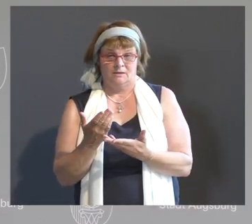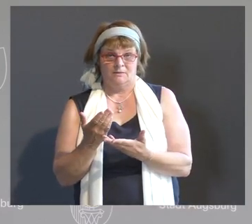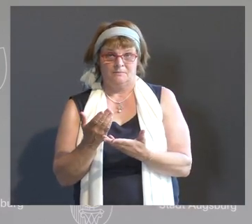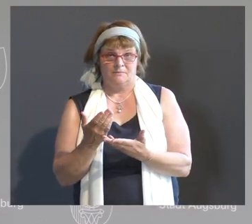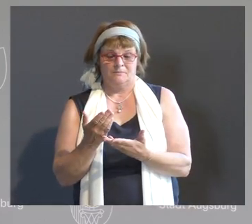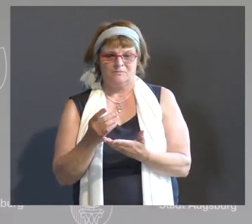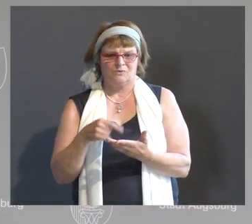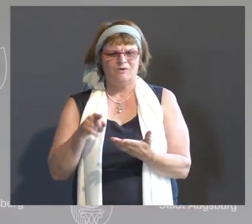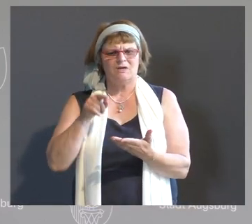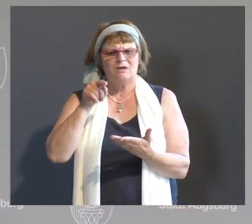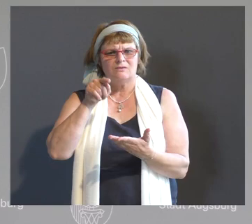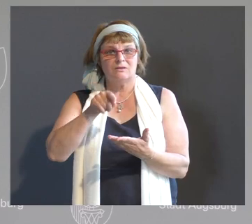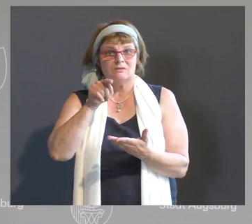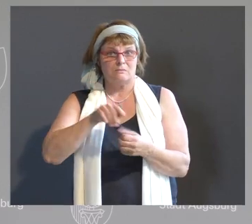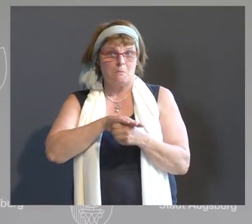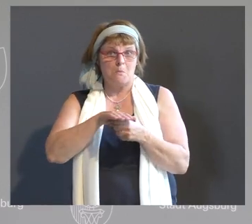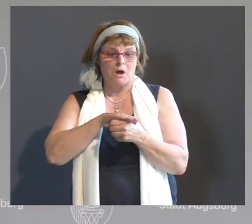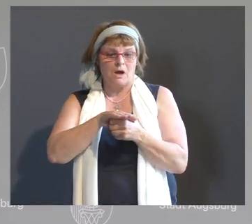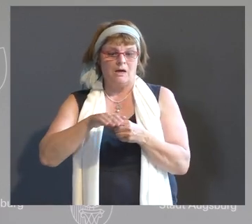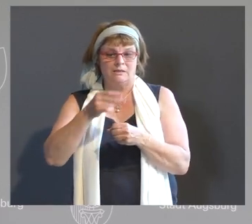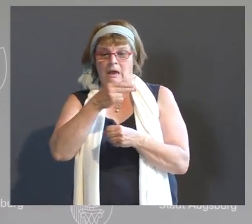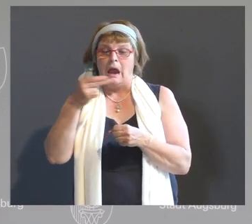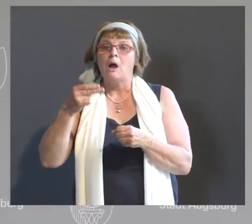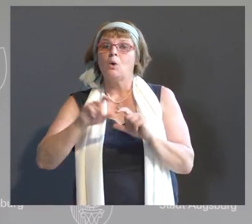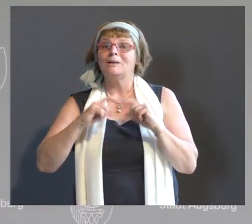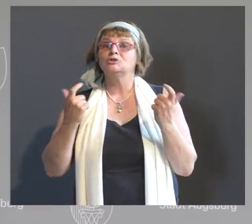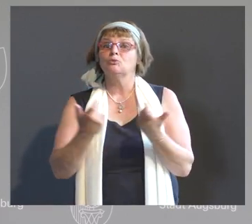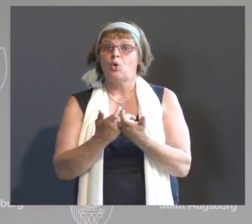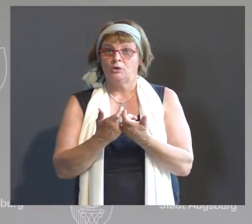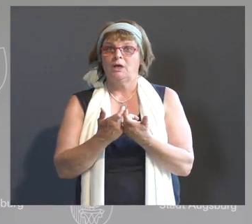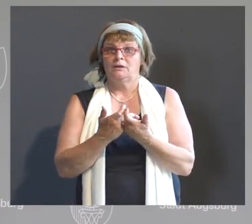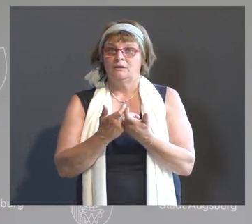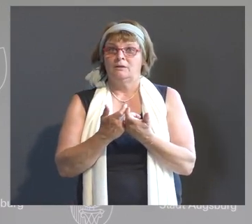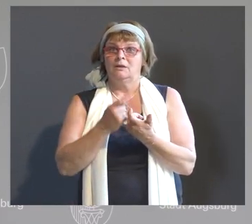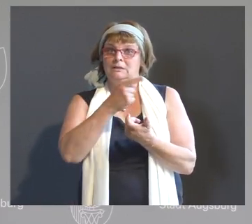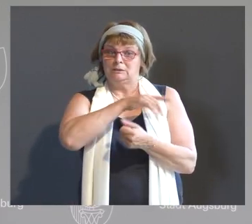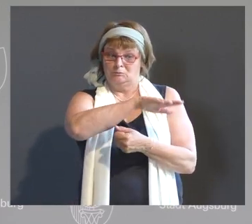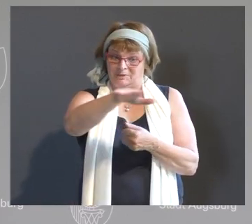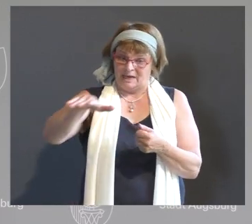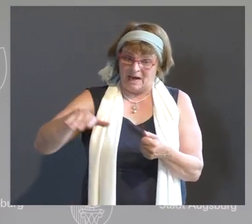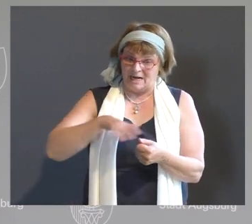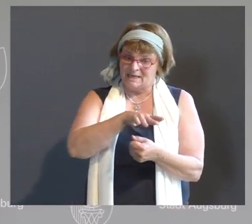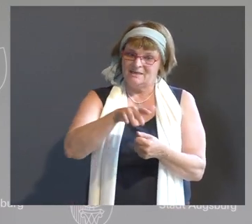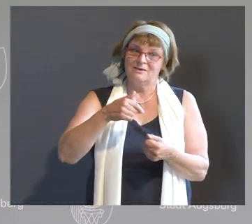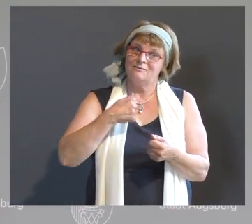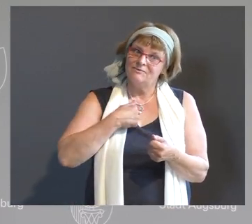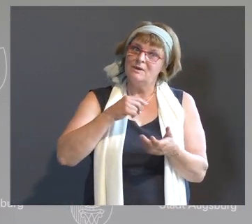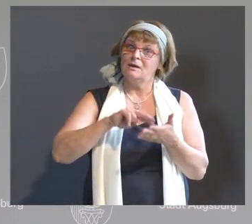Wir haben diesen Bereich Herkulesbrunnen, das Ziel war einmal zunächst zu erreichen, dass die Menschen dann den Herkulesbrunnenbereich